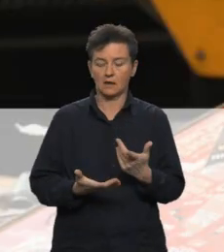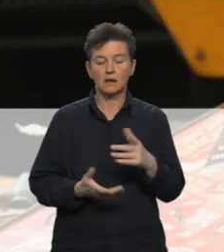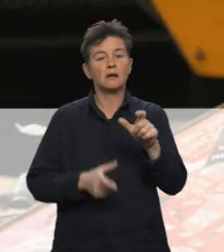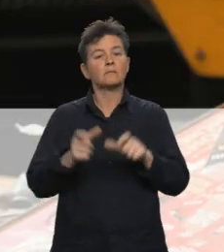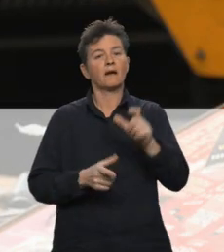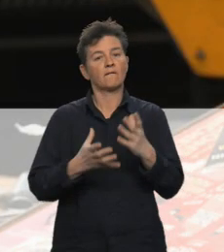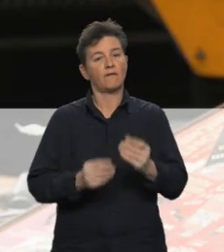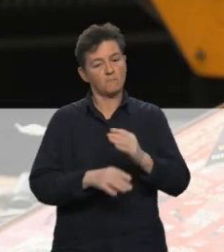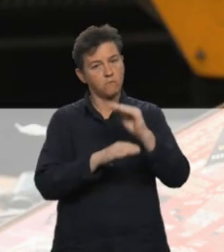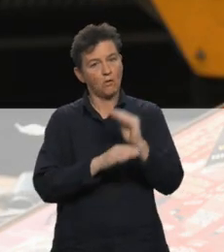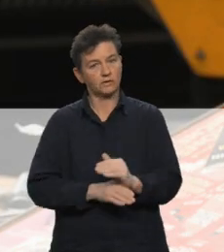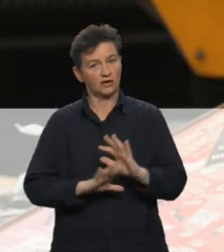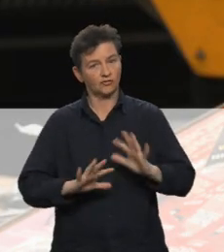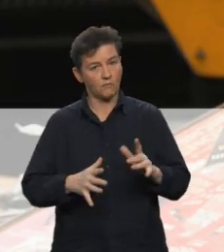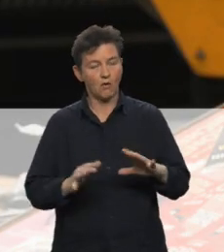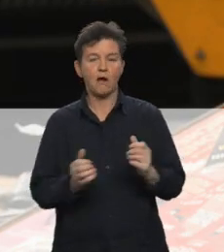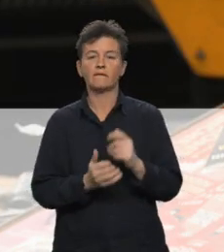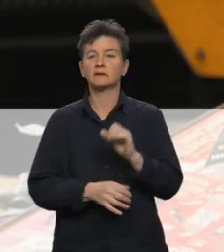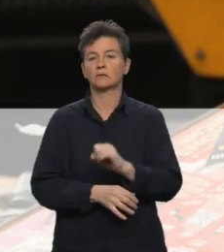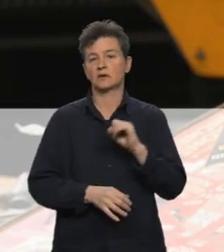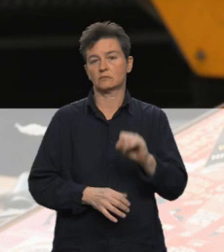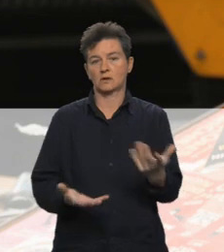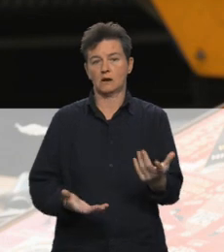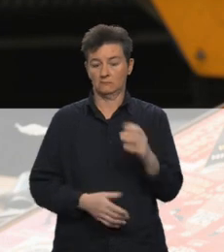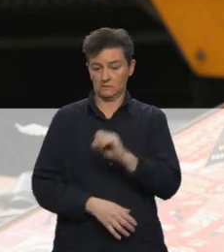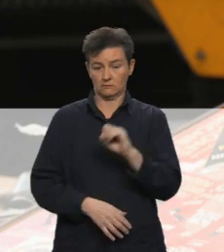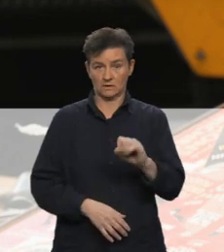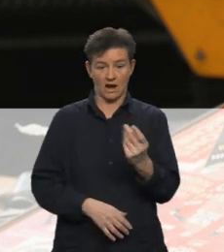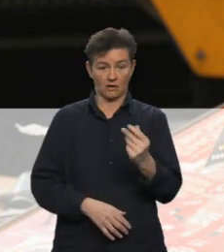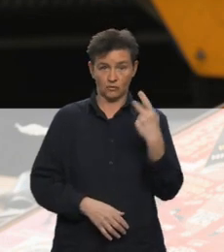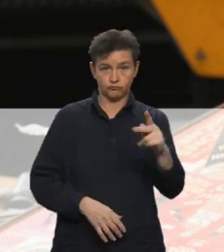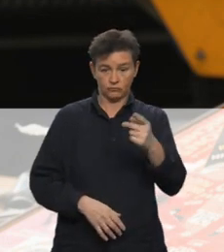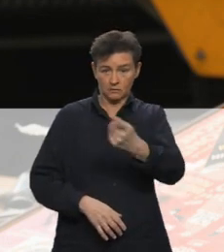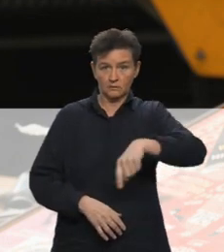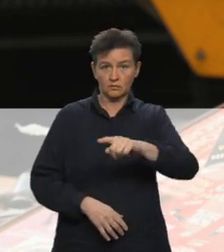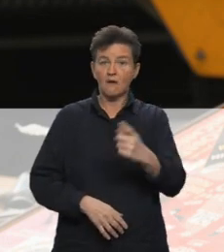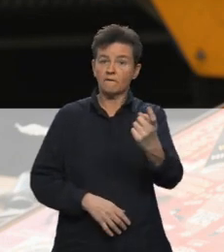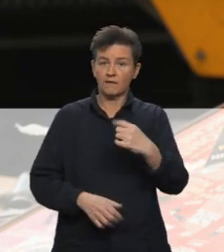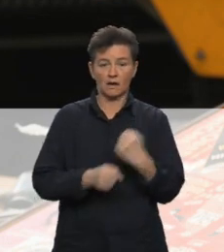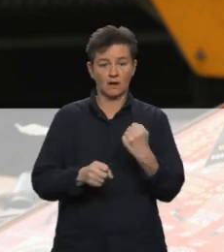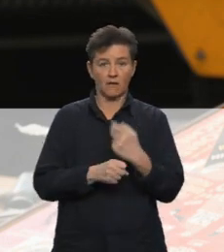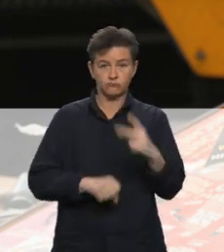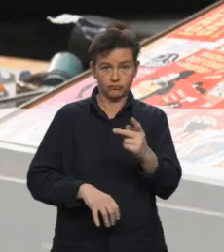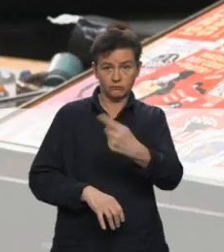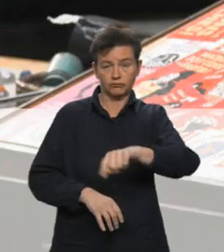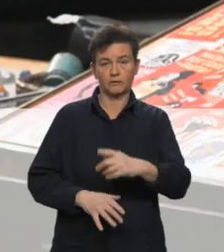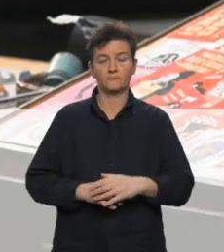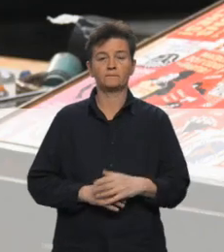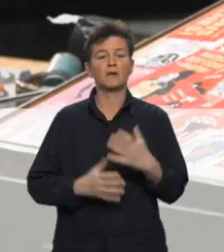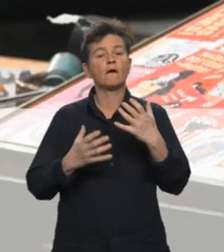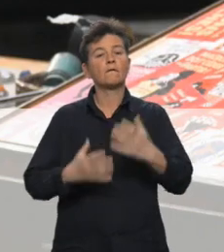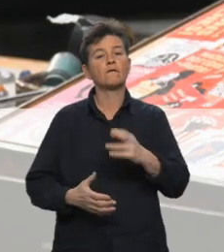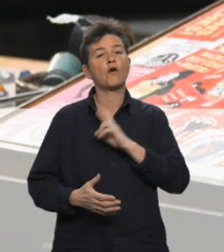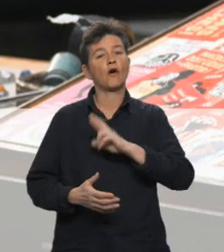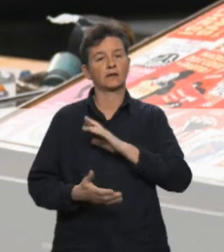les plus faibles, cela doit aussi se faire par la sécurité sociale. La Sécu, c'est notre argent, celui qui est produit par le travail. Nous voulons